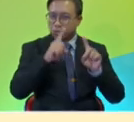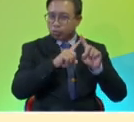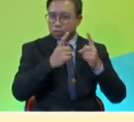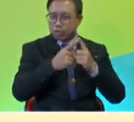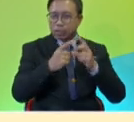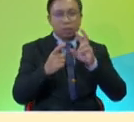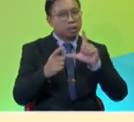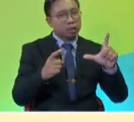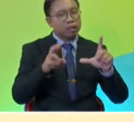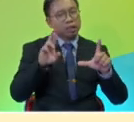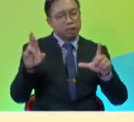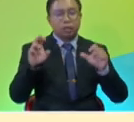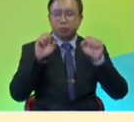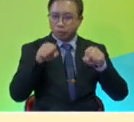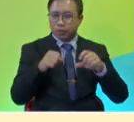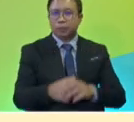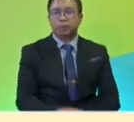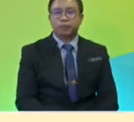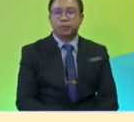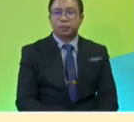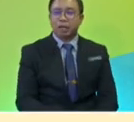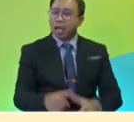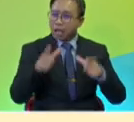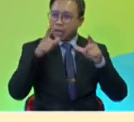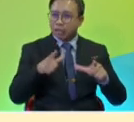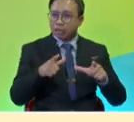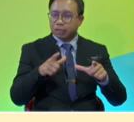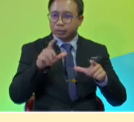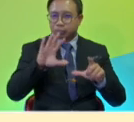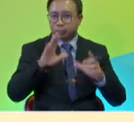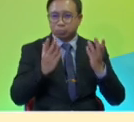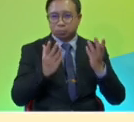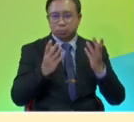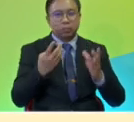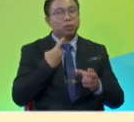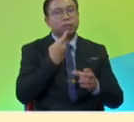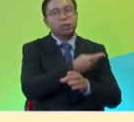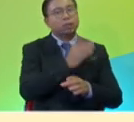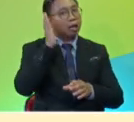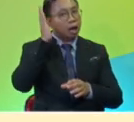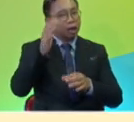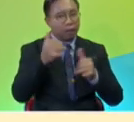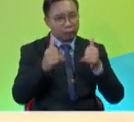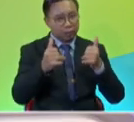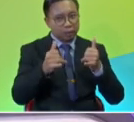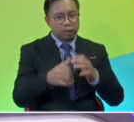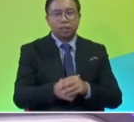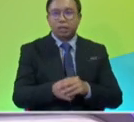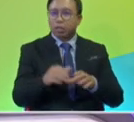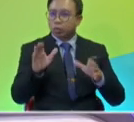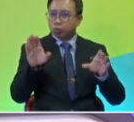masalah okey kita masukkan okey kita letak dia tapak tangan kita dan kita akan mainkan dengan cara kita tutup